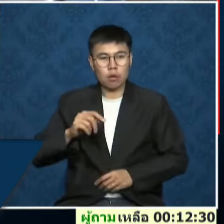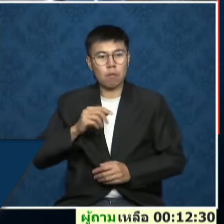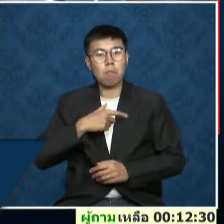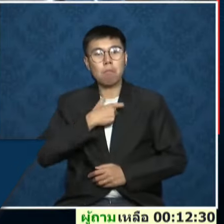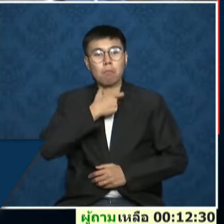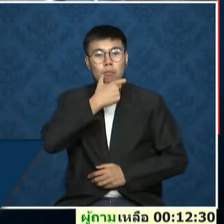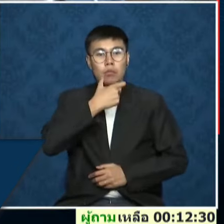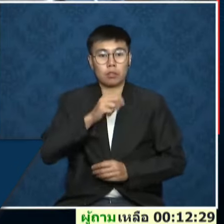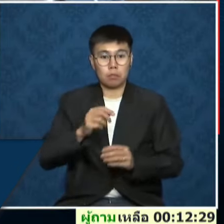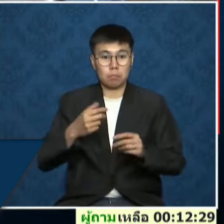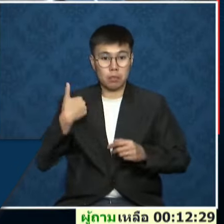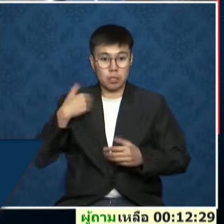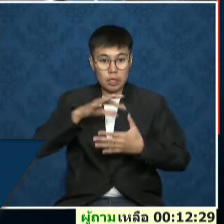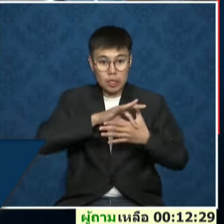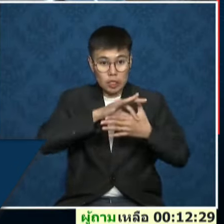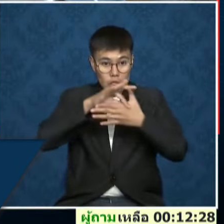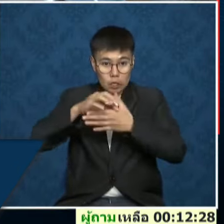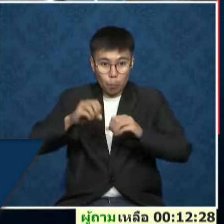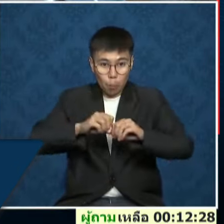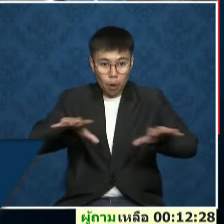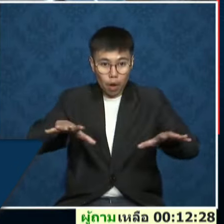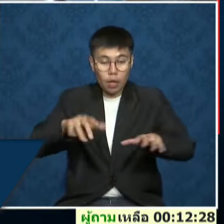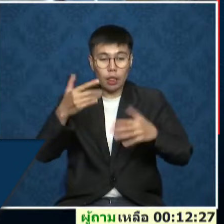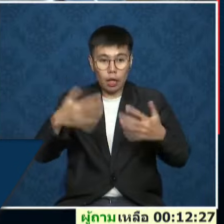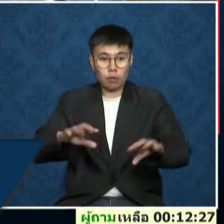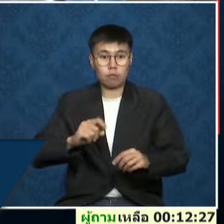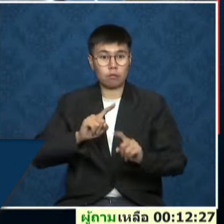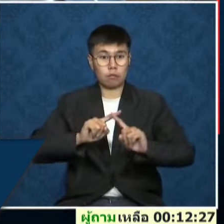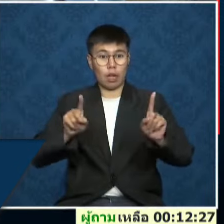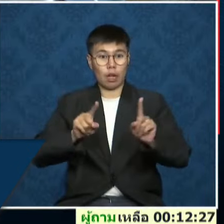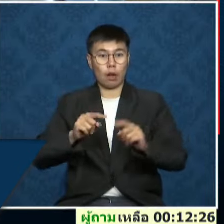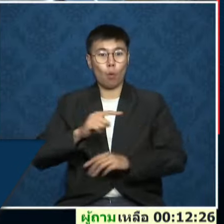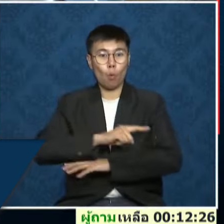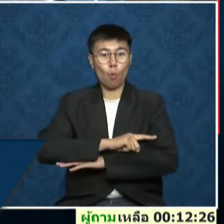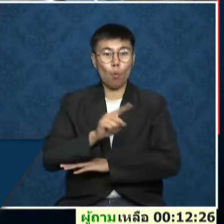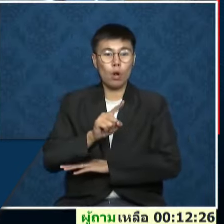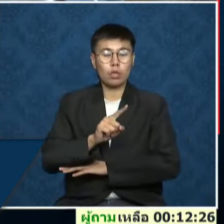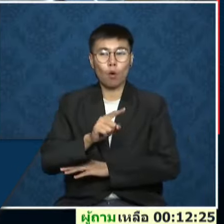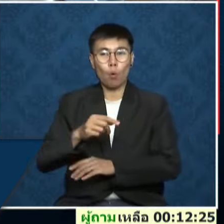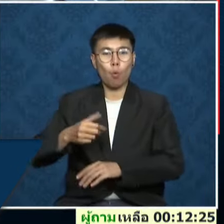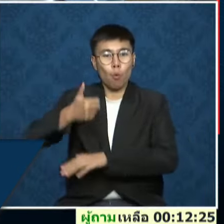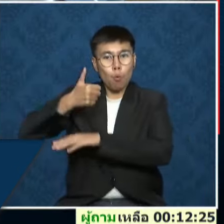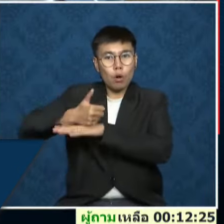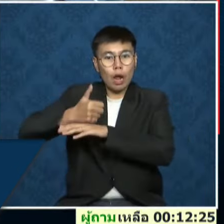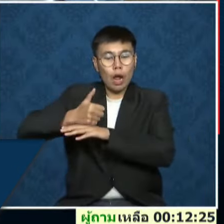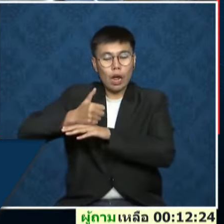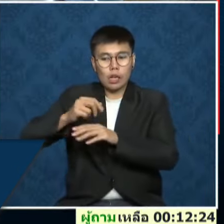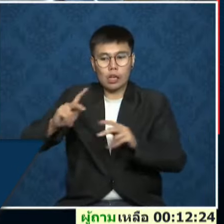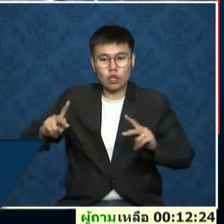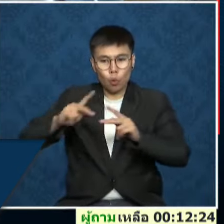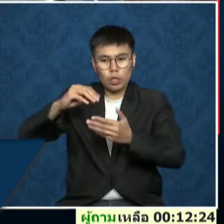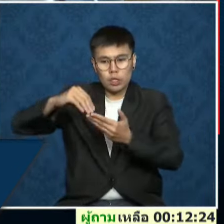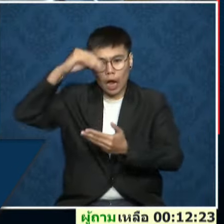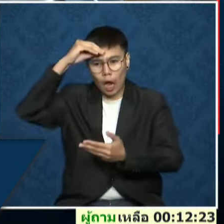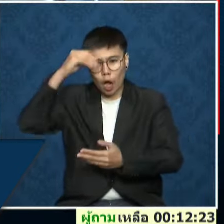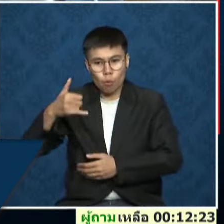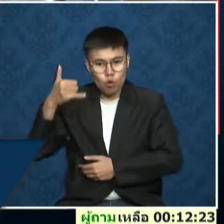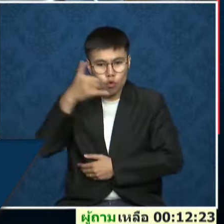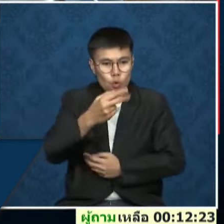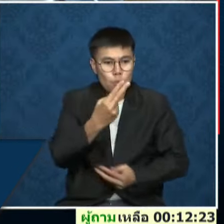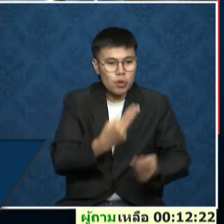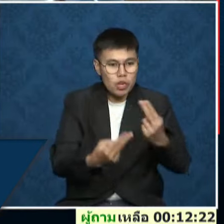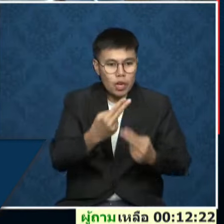าอาหารจริงๆที่เขากินแตกต่างจากวันที่ผู้บริหารผู้หลักผู้ใหญ่ไปตรวจเยี่ยมอาหารจริงๆที่เข